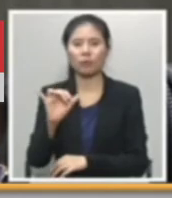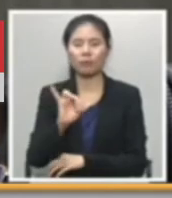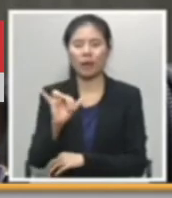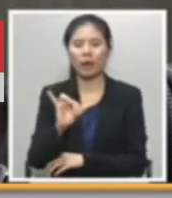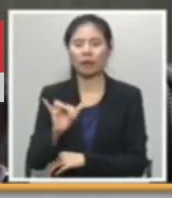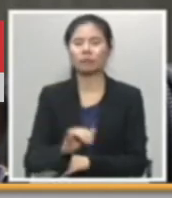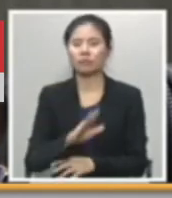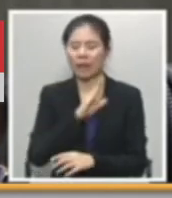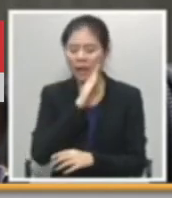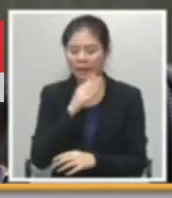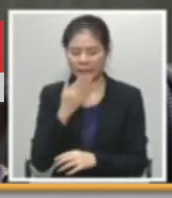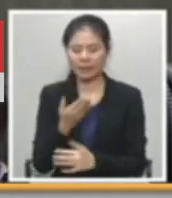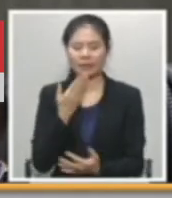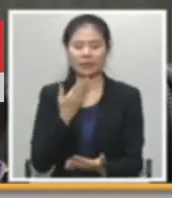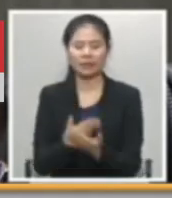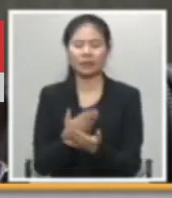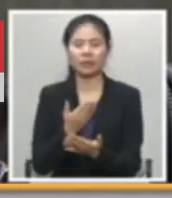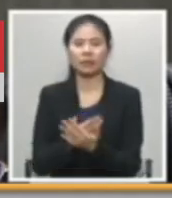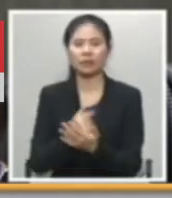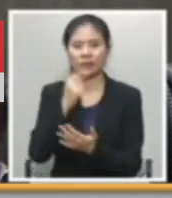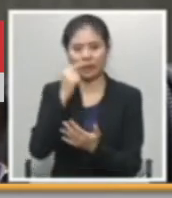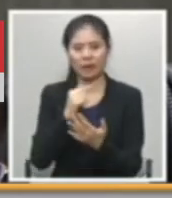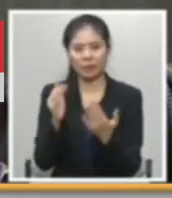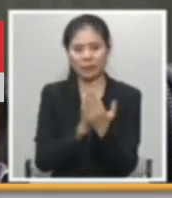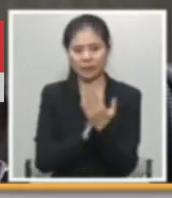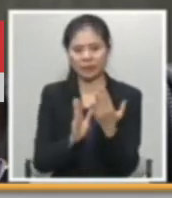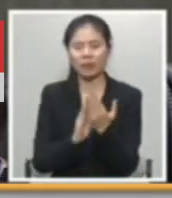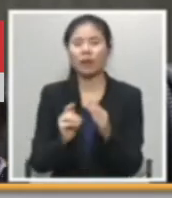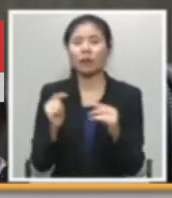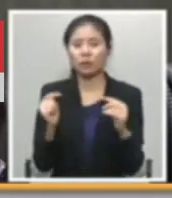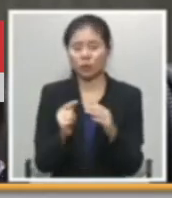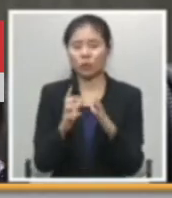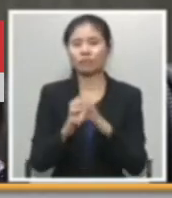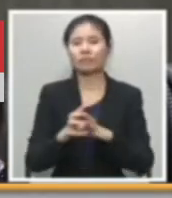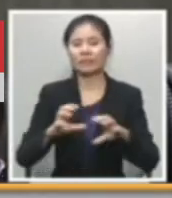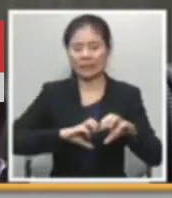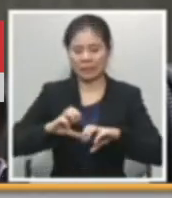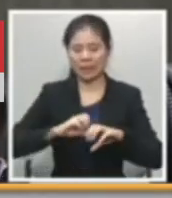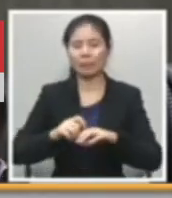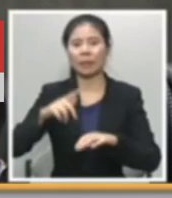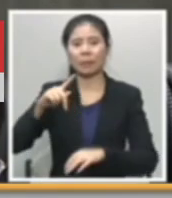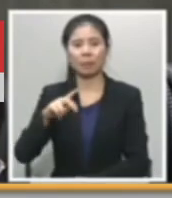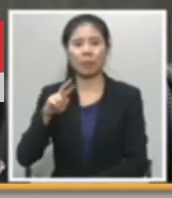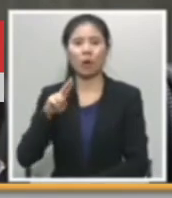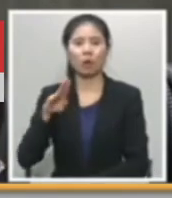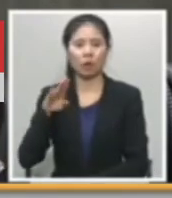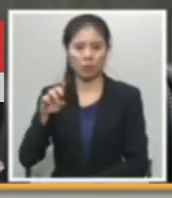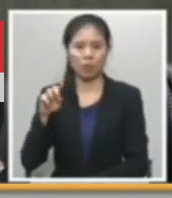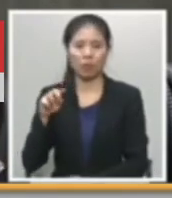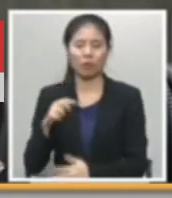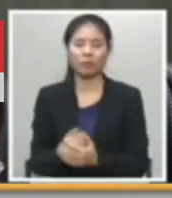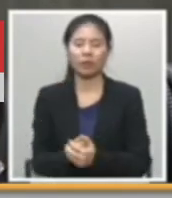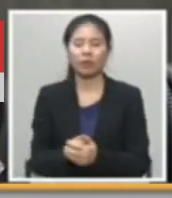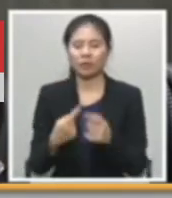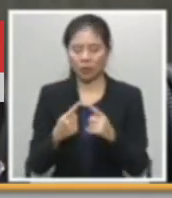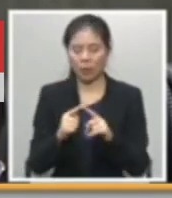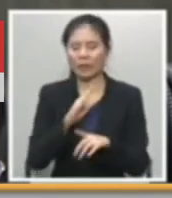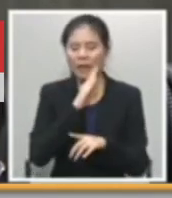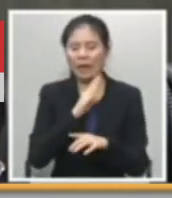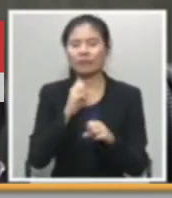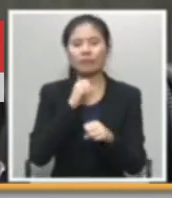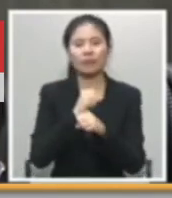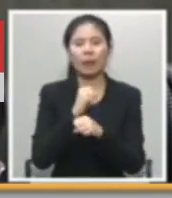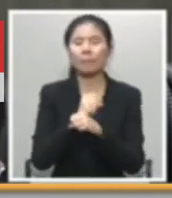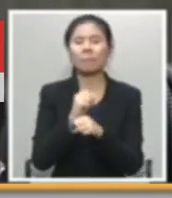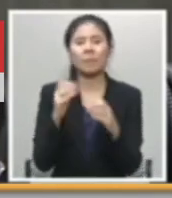ของแผ่นดินย่อมต้องจัดทำเป็นพระราชบัญญัติเมื่อไม่ได้ทำก็น่าจะขัดรัฐธรรม